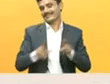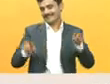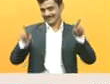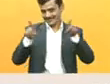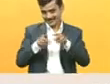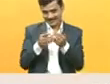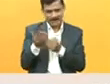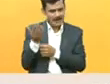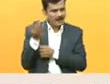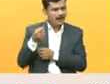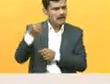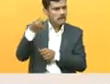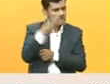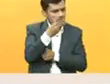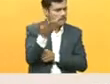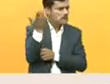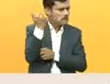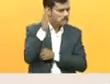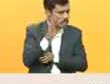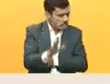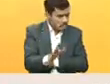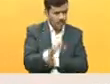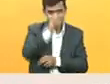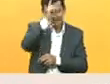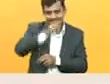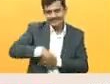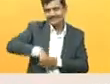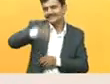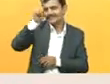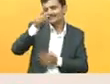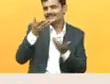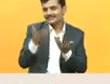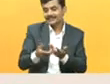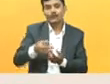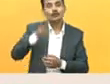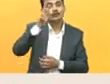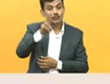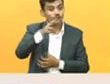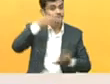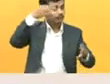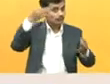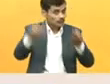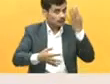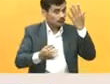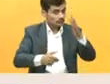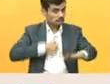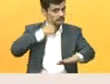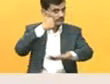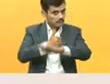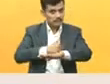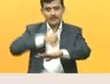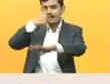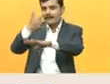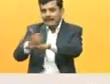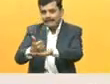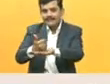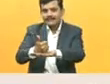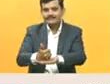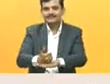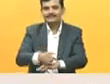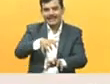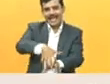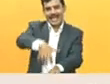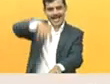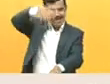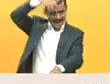कि बीते 2 महीनों में हमारे देश में 2 नए टाइगर रिजर्व्स जुड़े हैं।